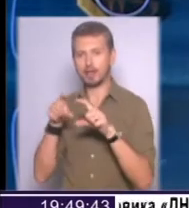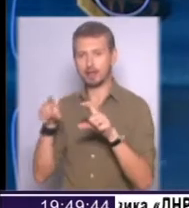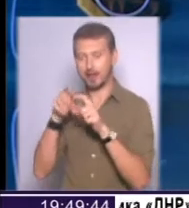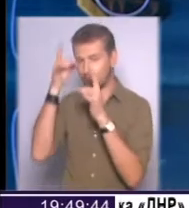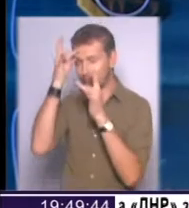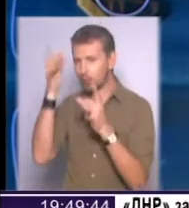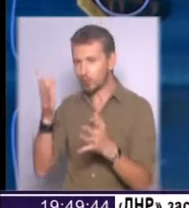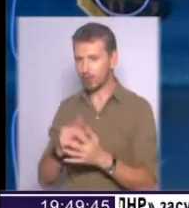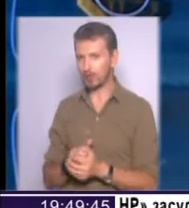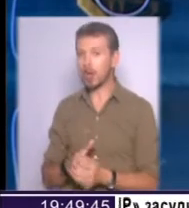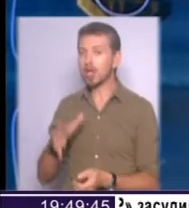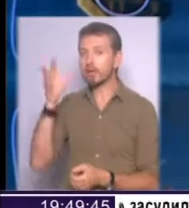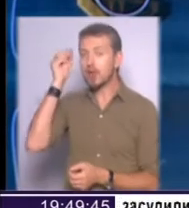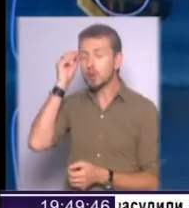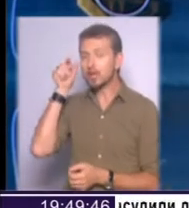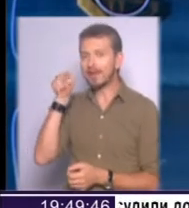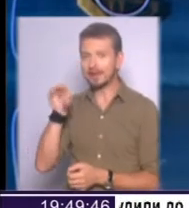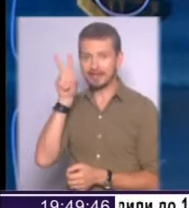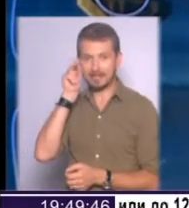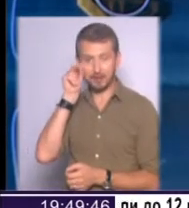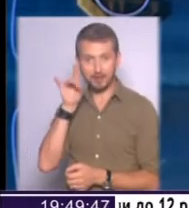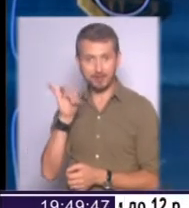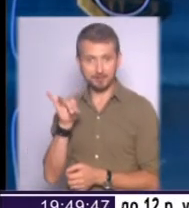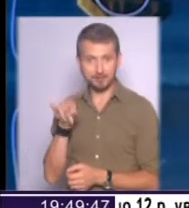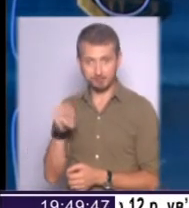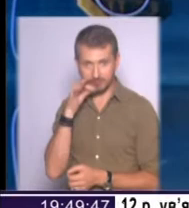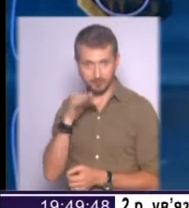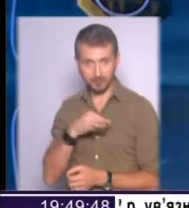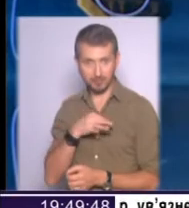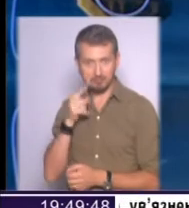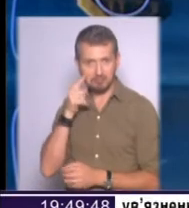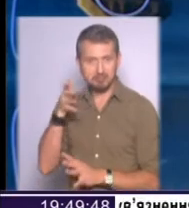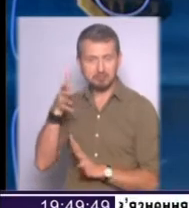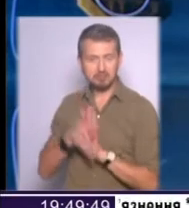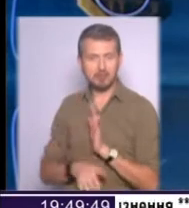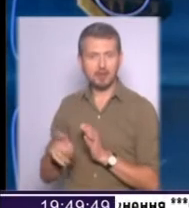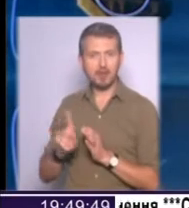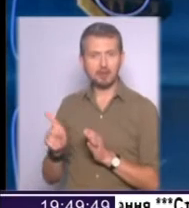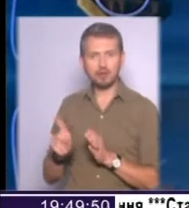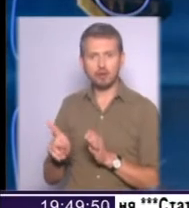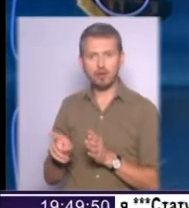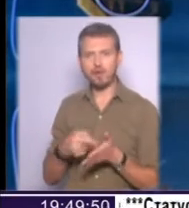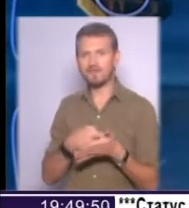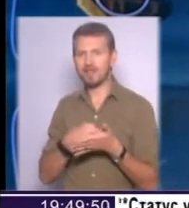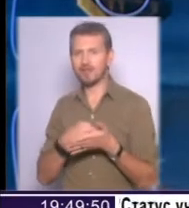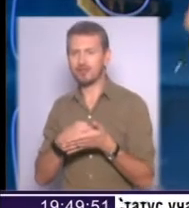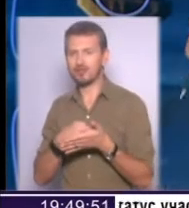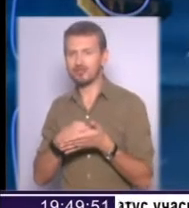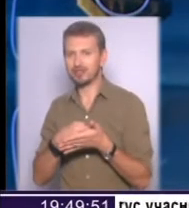культури. Зважаючи на ці цифри, однозначно стає зрозуміло, що виключати елемент корупції